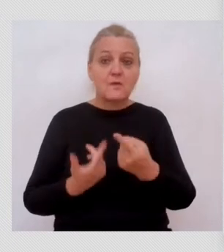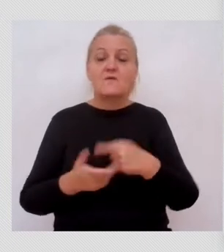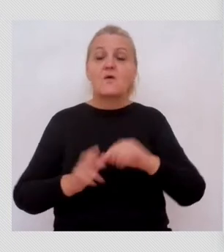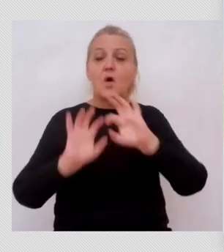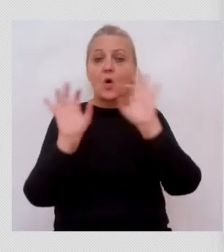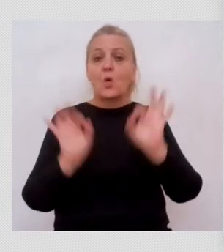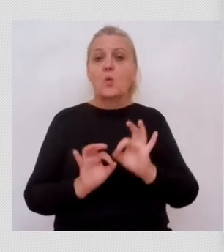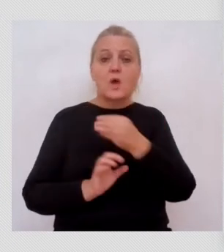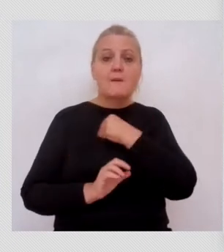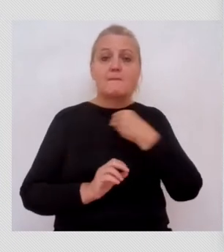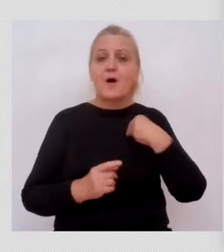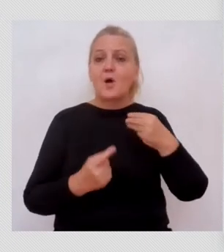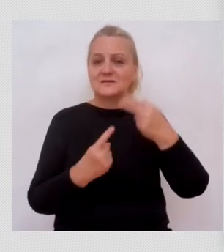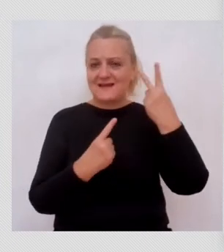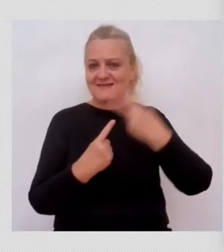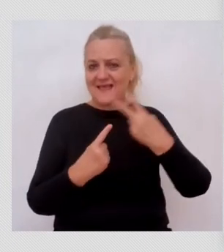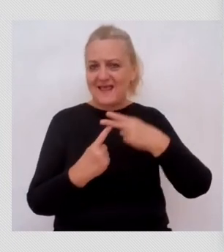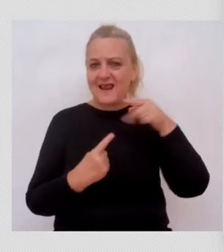stacje telewizyjne,